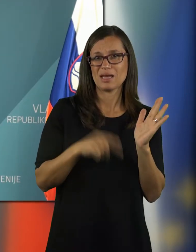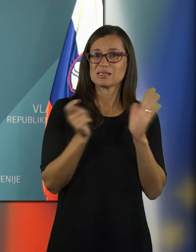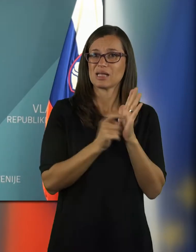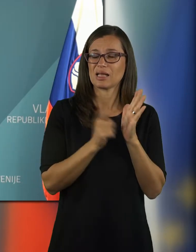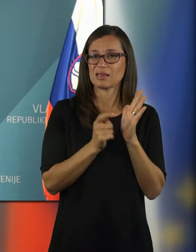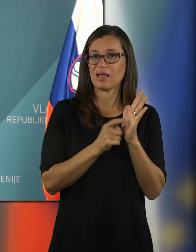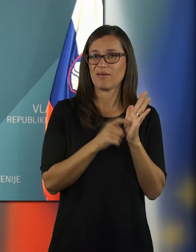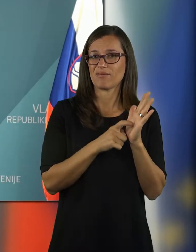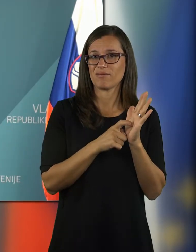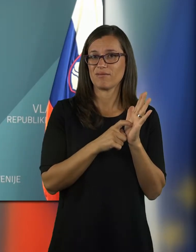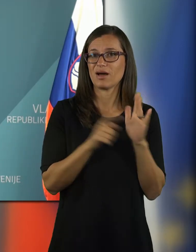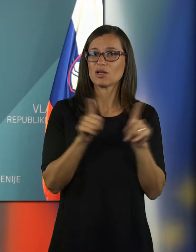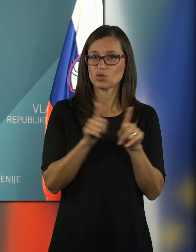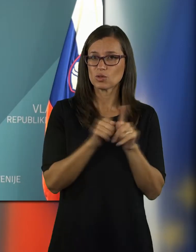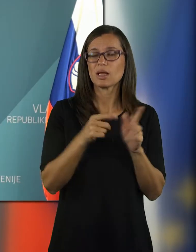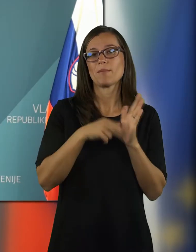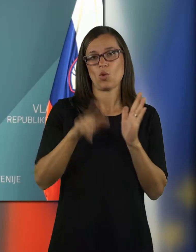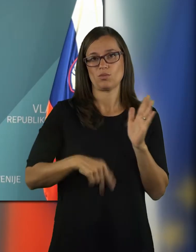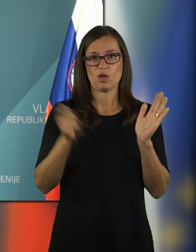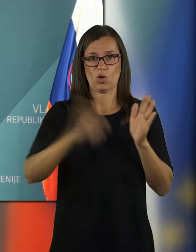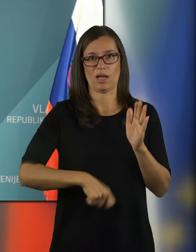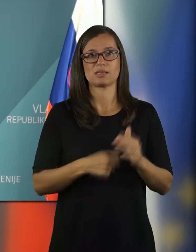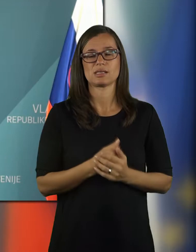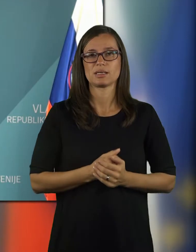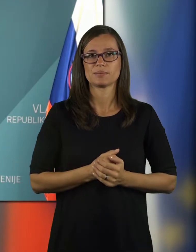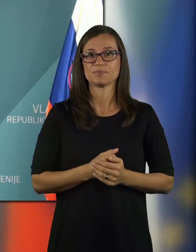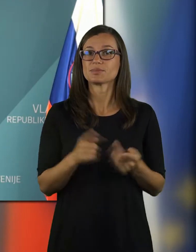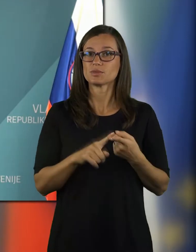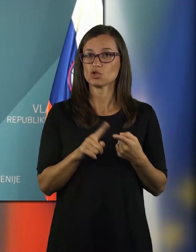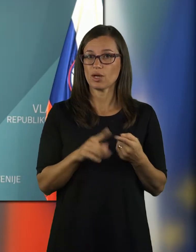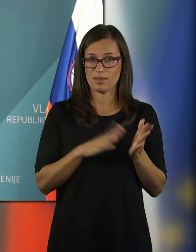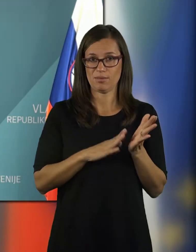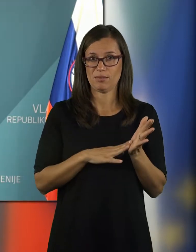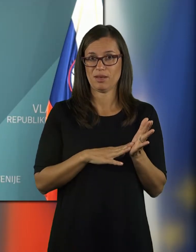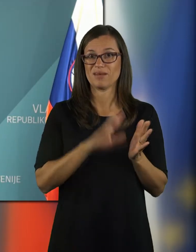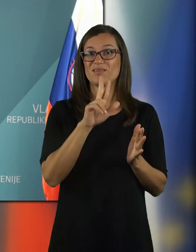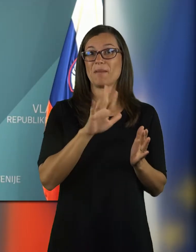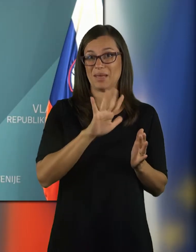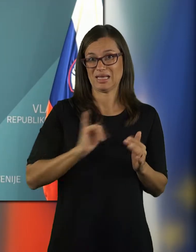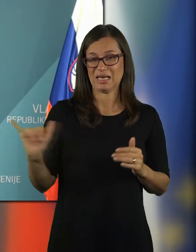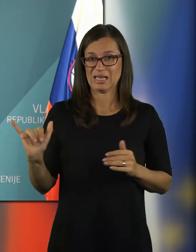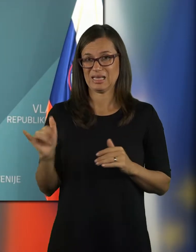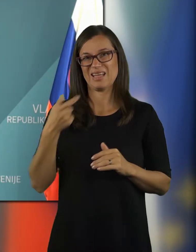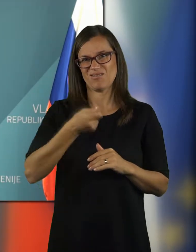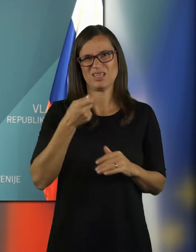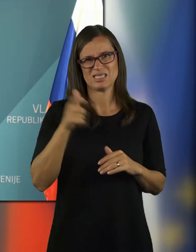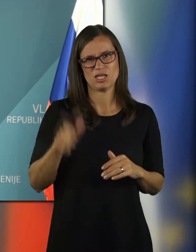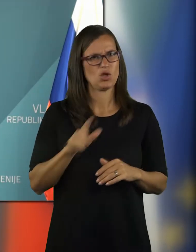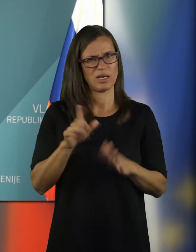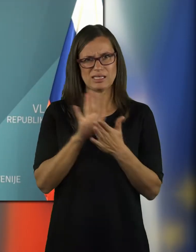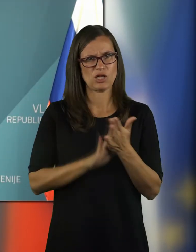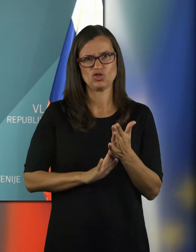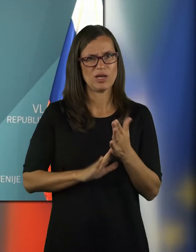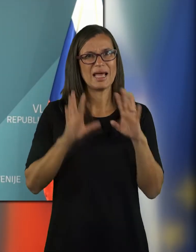pač zahteva tudi pogodbeno kazen. Če denimo v 5 letih investitor ne